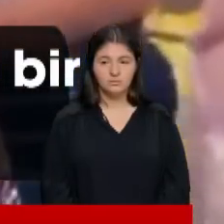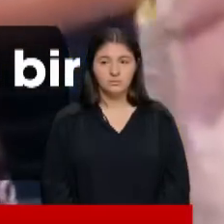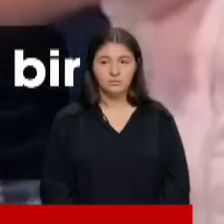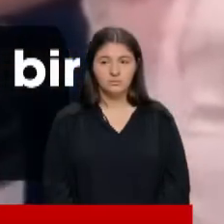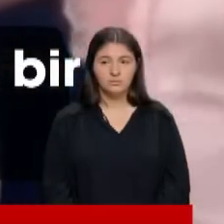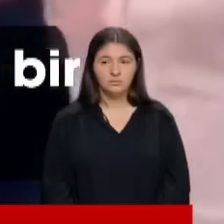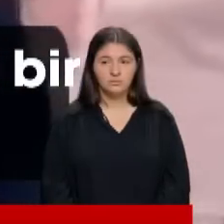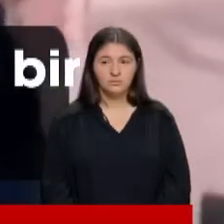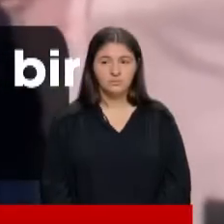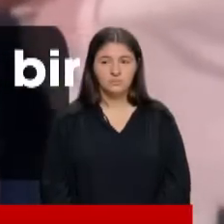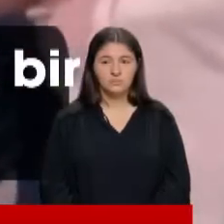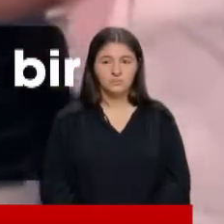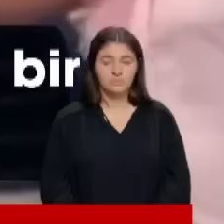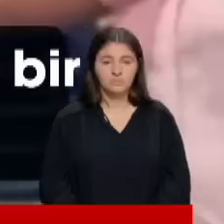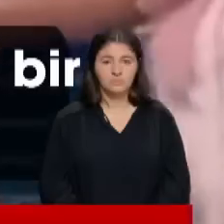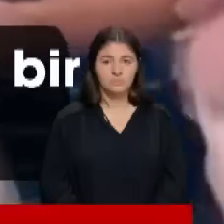7,5